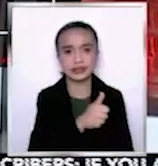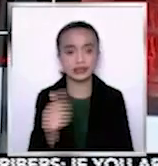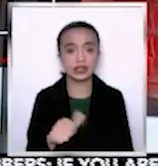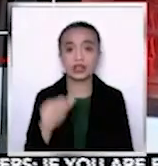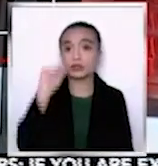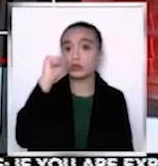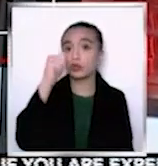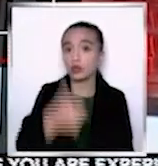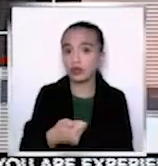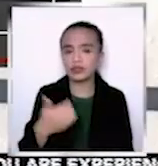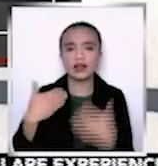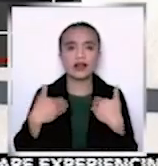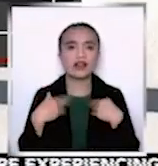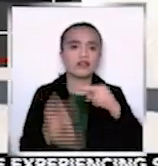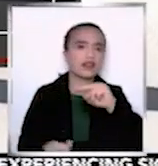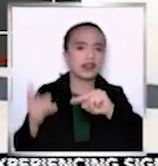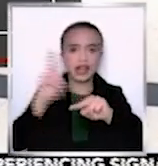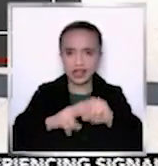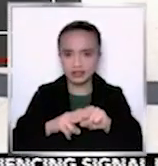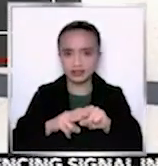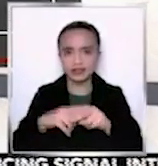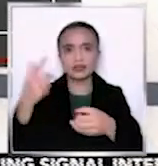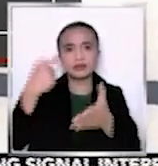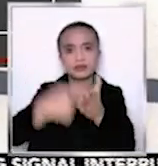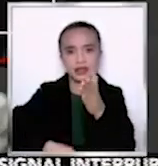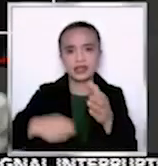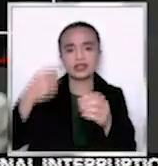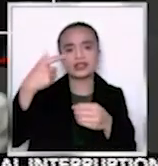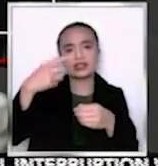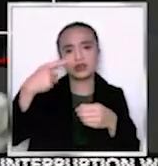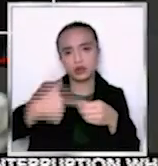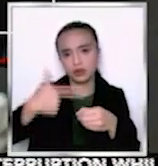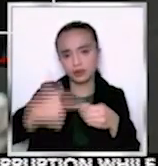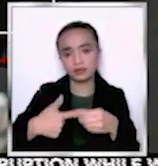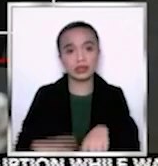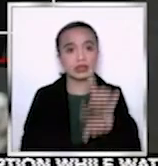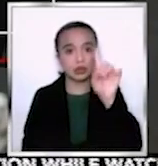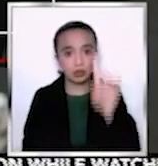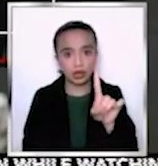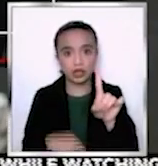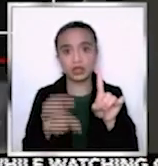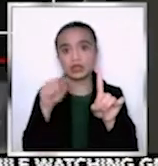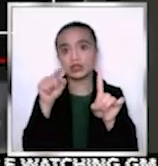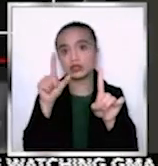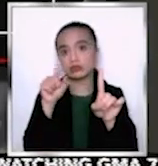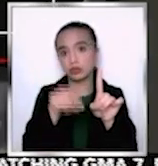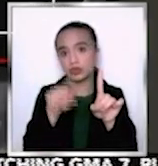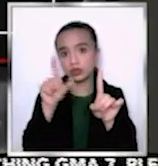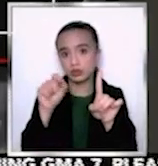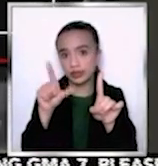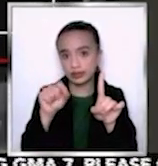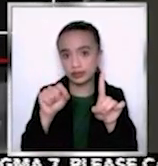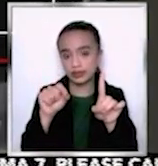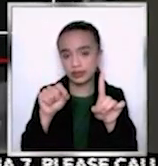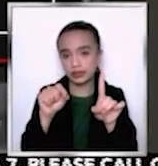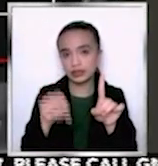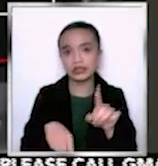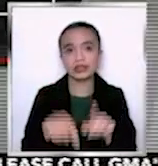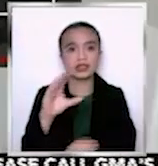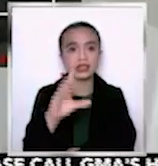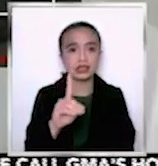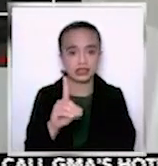malaking oil price hike na naman. Piso at 20 sentimo ang dagdag sa kada litro ng diesel. Piso at 5 sentimo sa